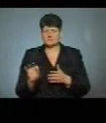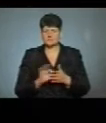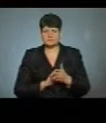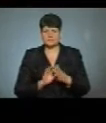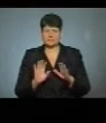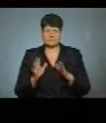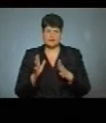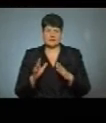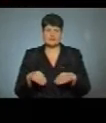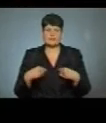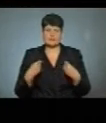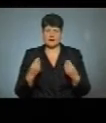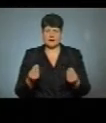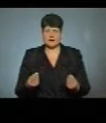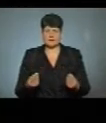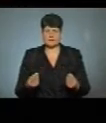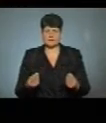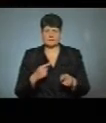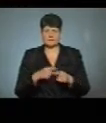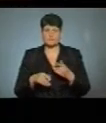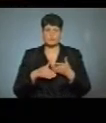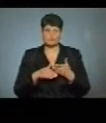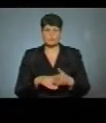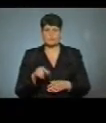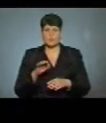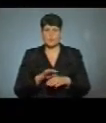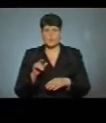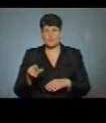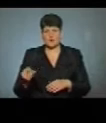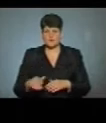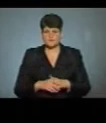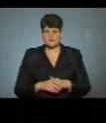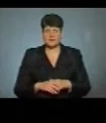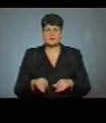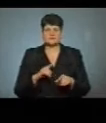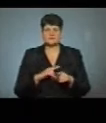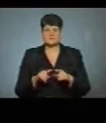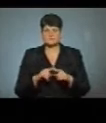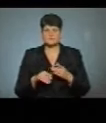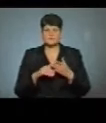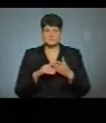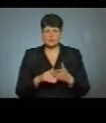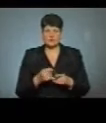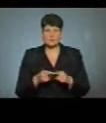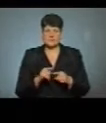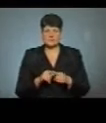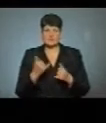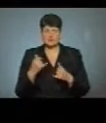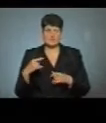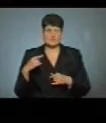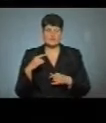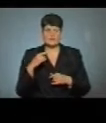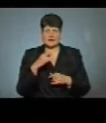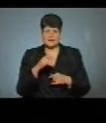на надання ургентної допомоги хворим. Ургентна – значить невідкладна допомога. Сьогоднішній рейс з Китаю не